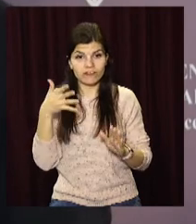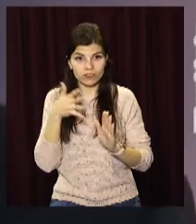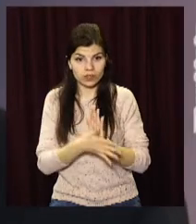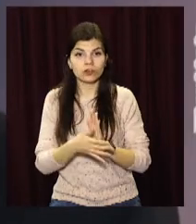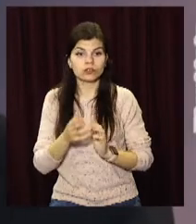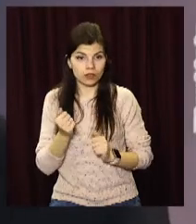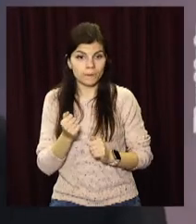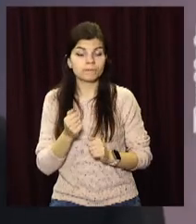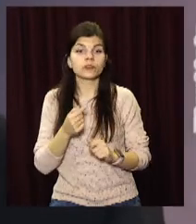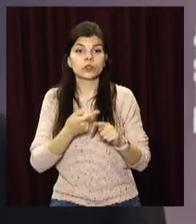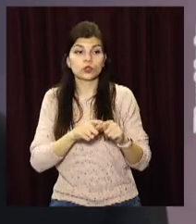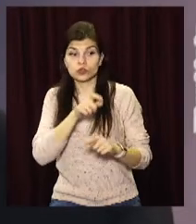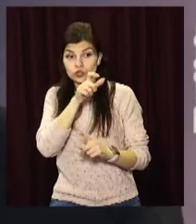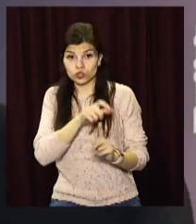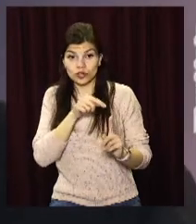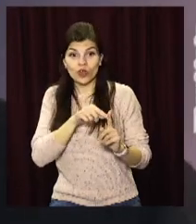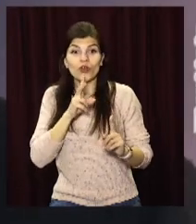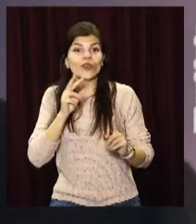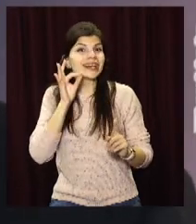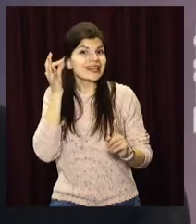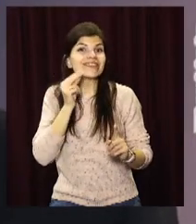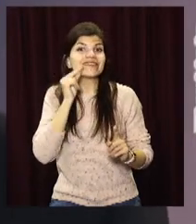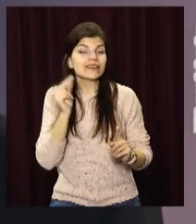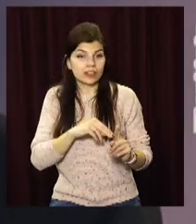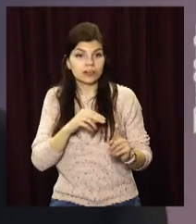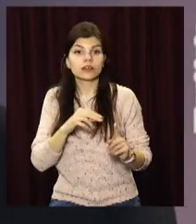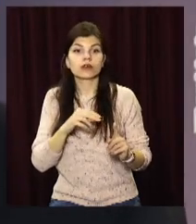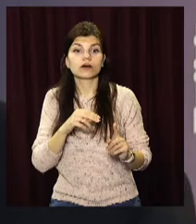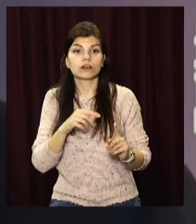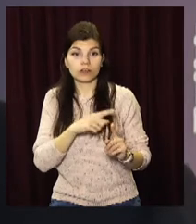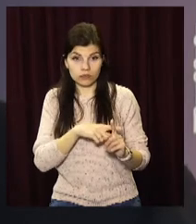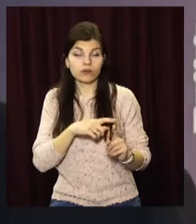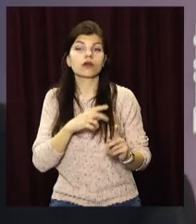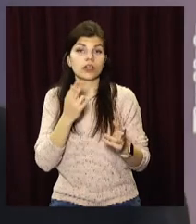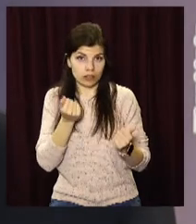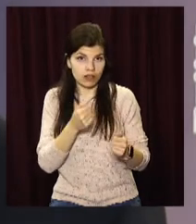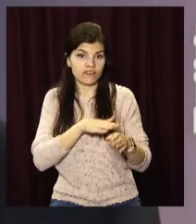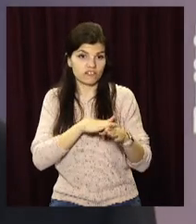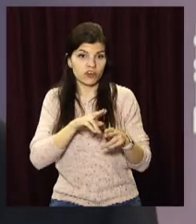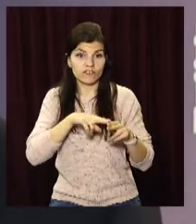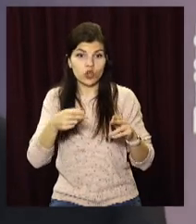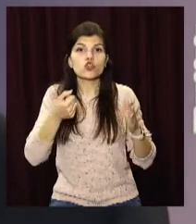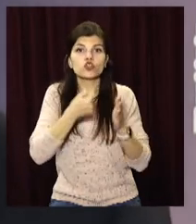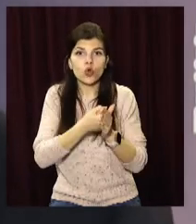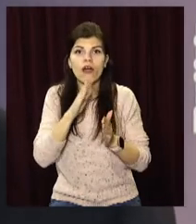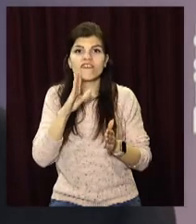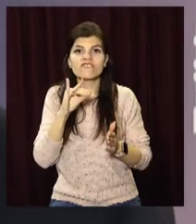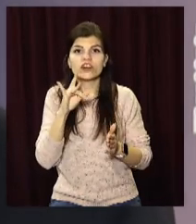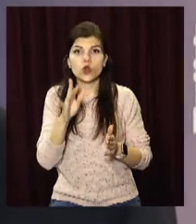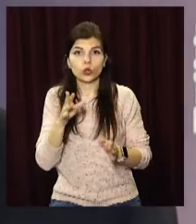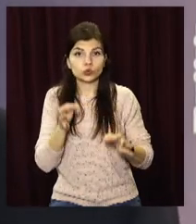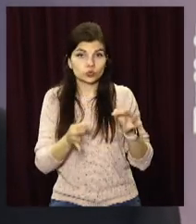громадян. Злочинці в переважній кількості повертають, компенсують до вироку суду, щоб